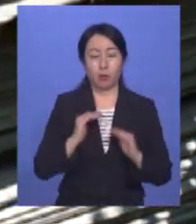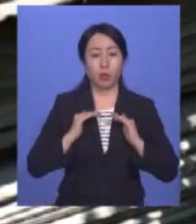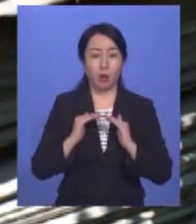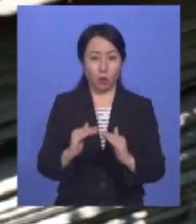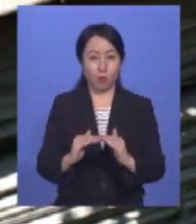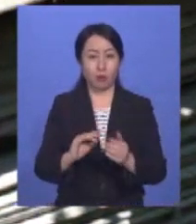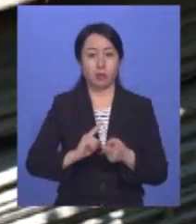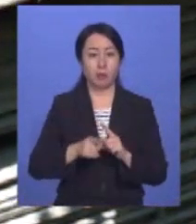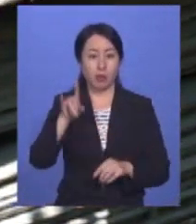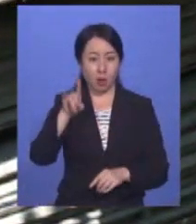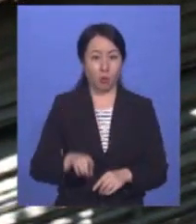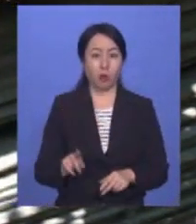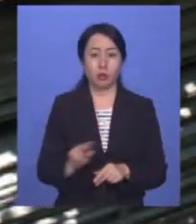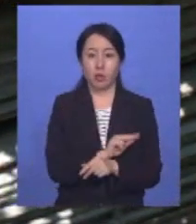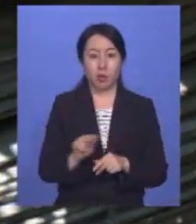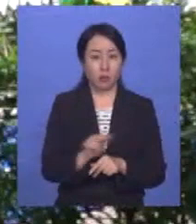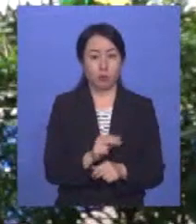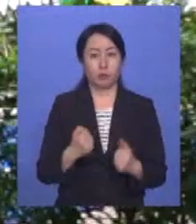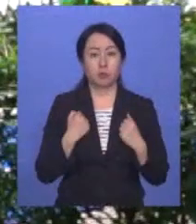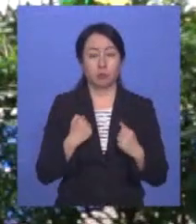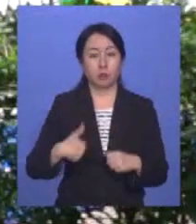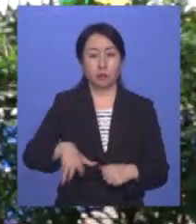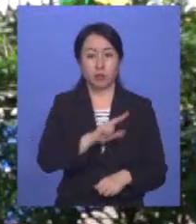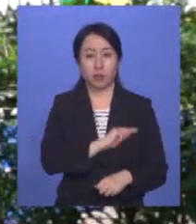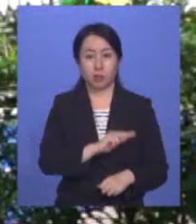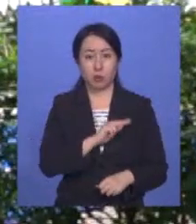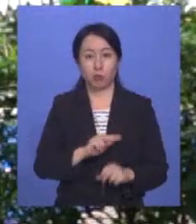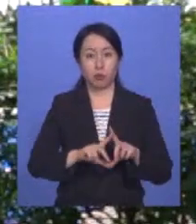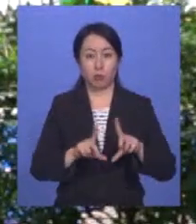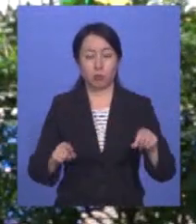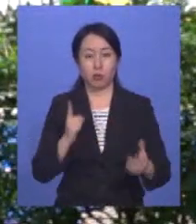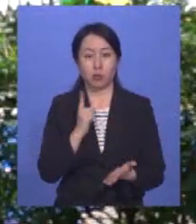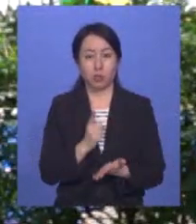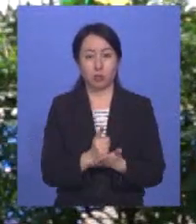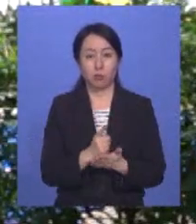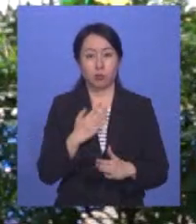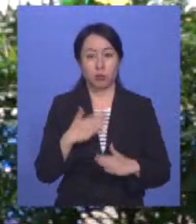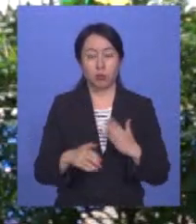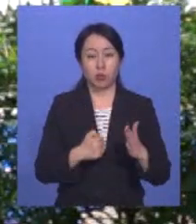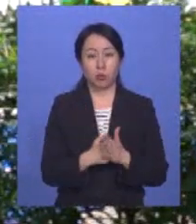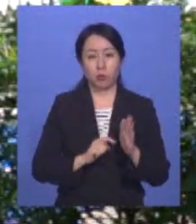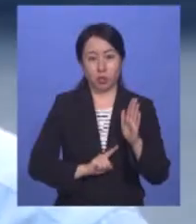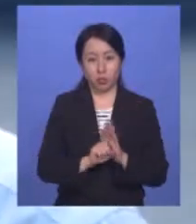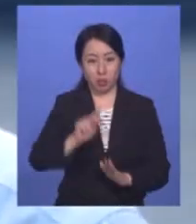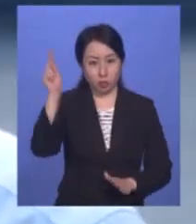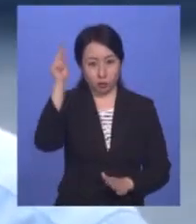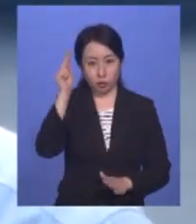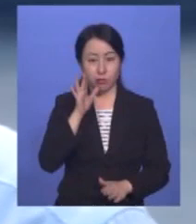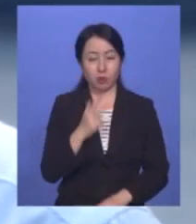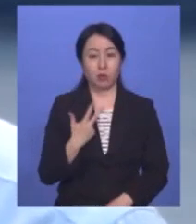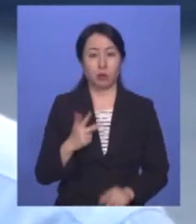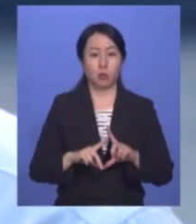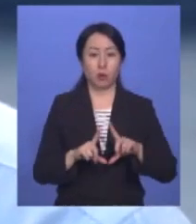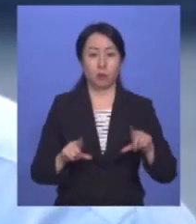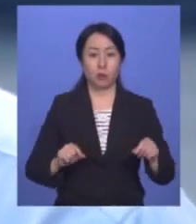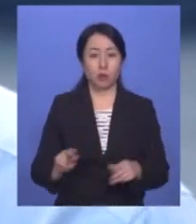фасада. Замена окон. Ремонт спортивных залов. Все эти работы во всех учреждениях должны будут завершить до начала учебного года. На трех объектах у